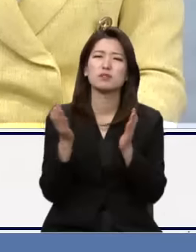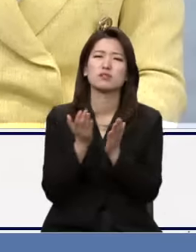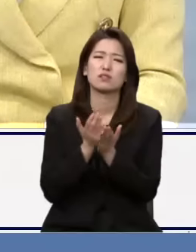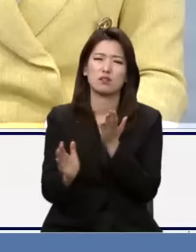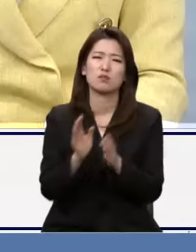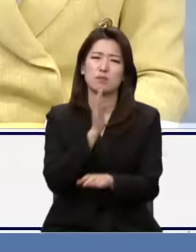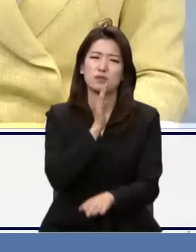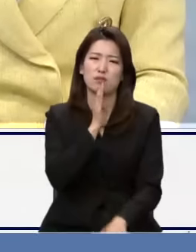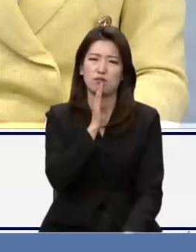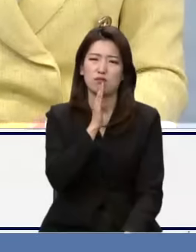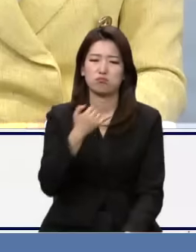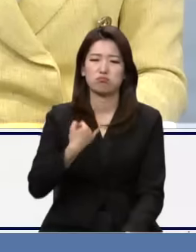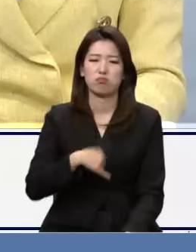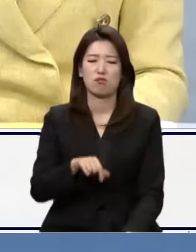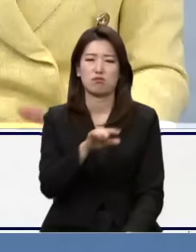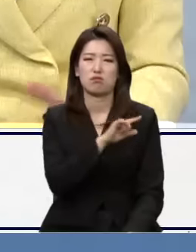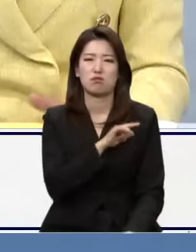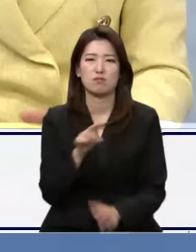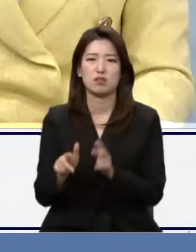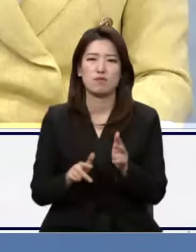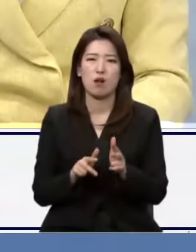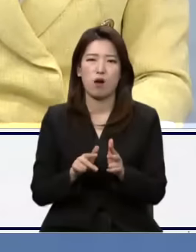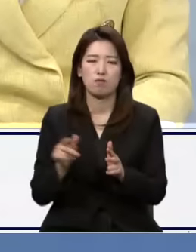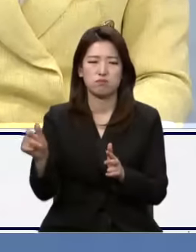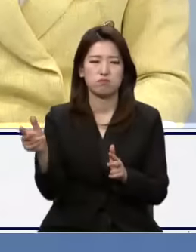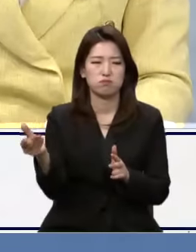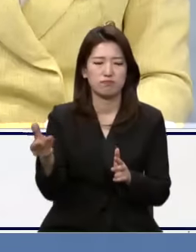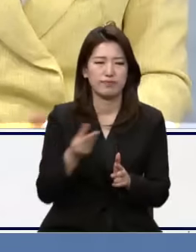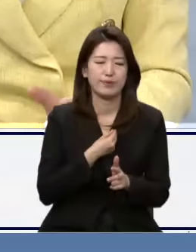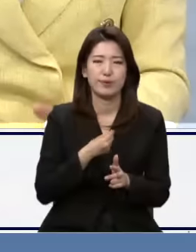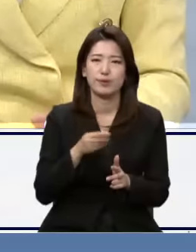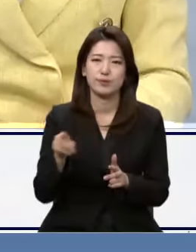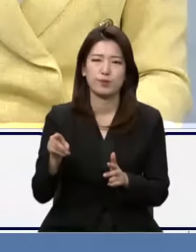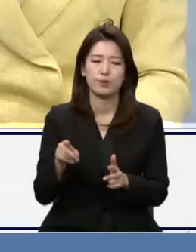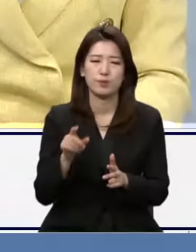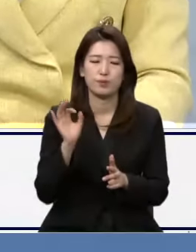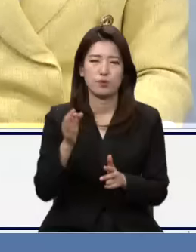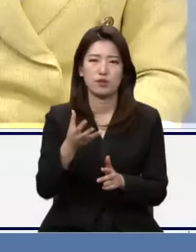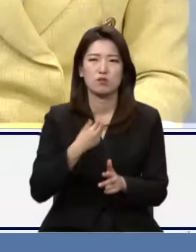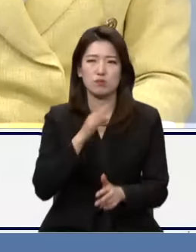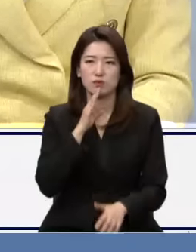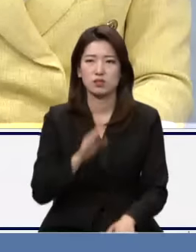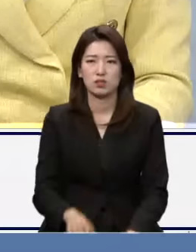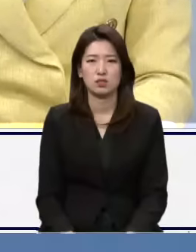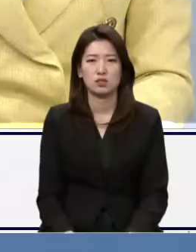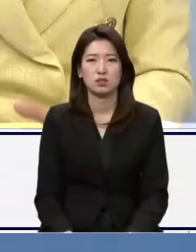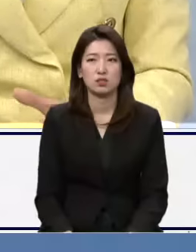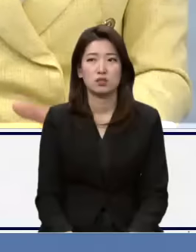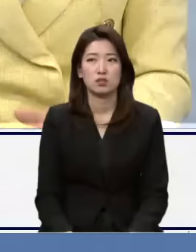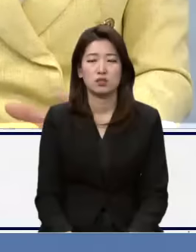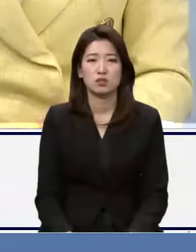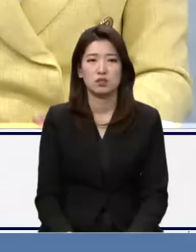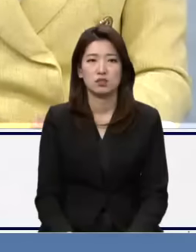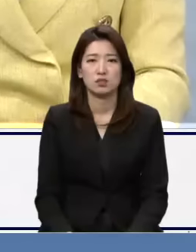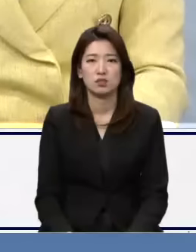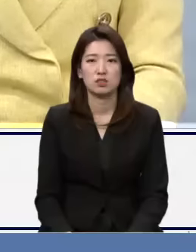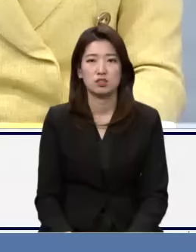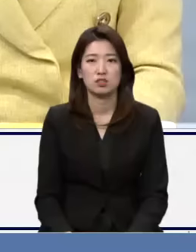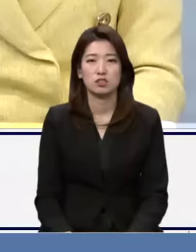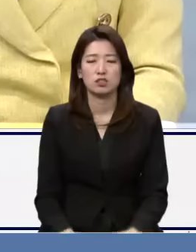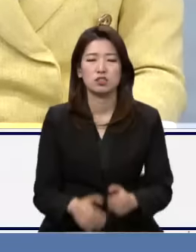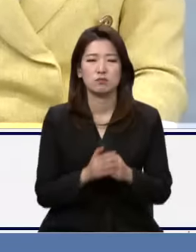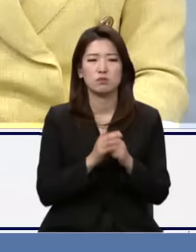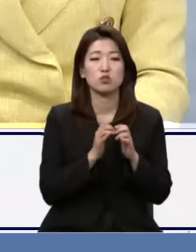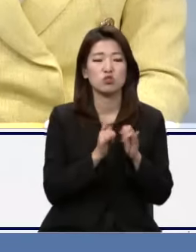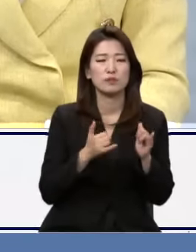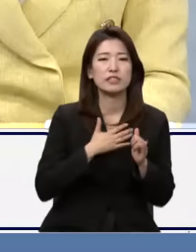부인하기 어렵거든요 그 부분은 당연히 후보도 이제 사과를 한 상황이 있기 때문에 그렇다고 한다면 국민 정서법이 사실 이번